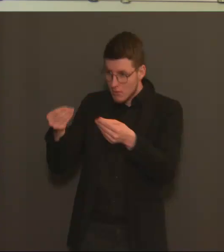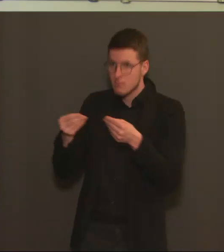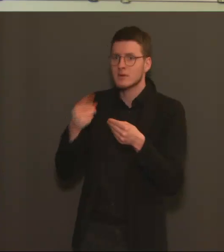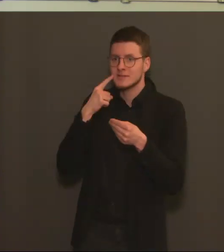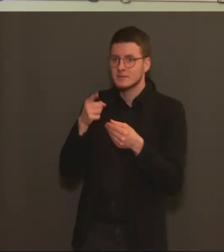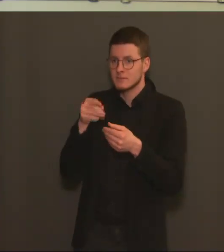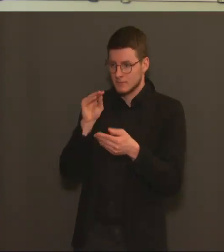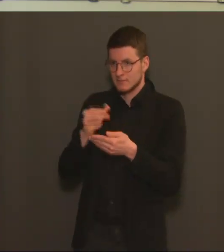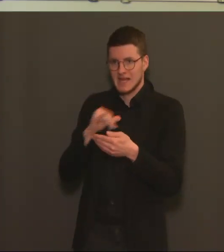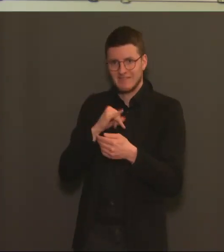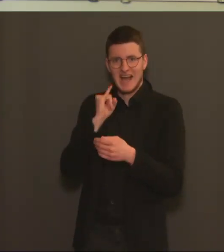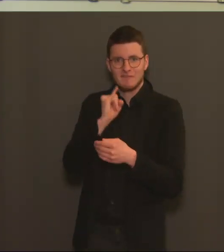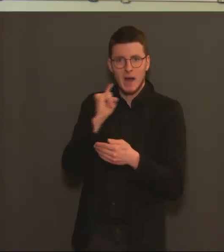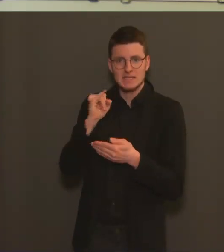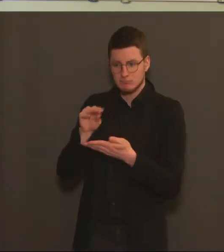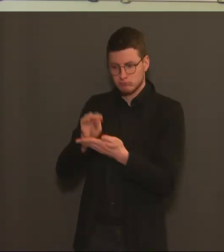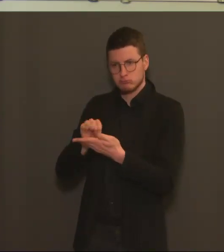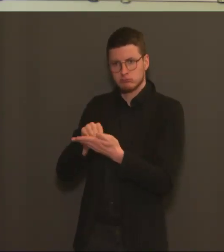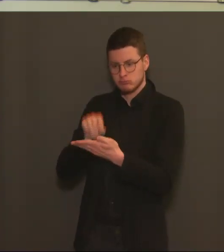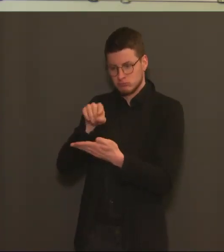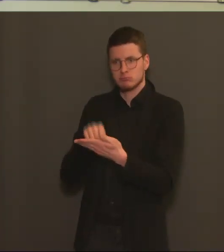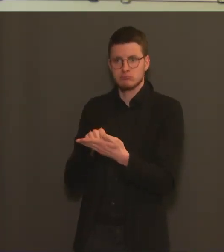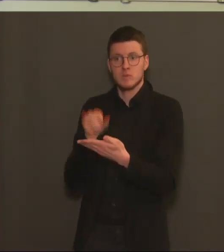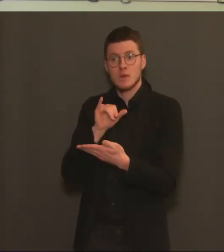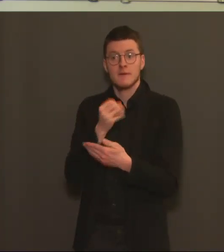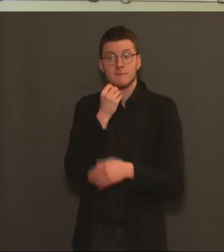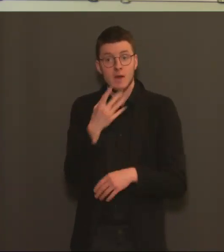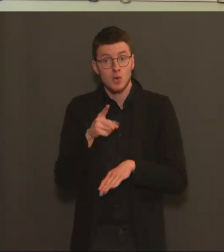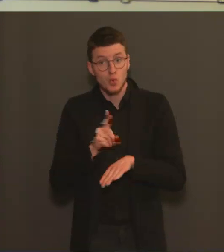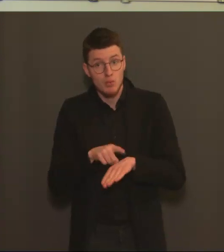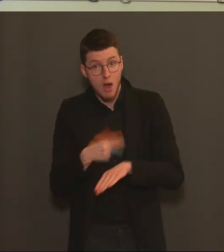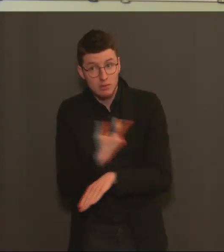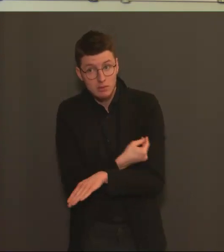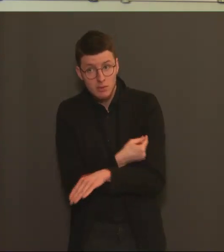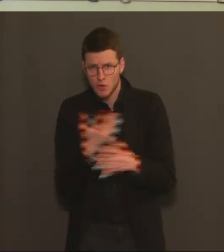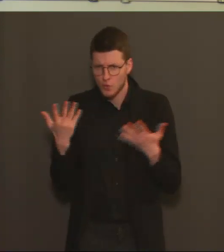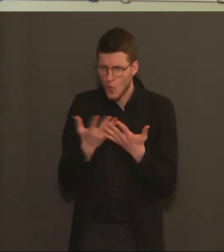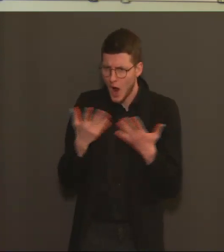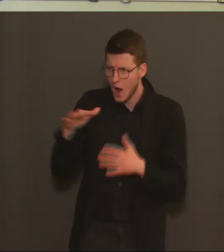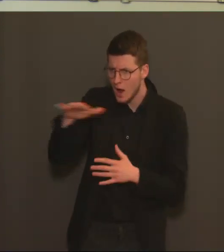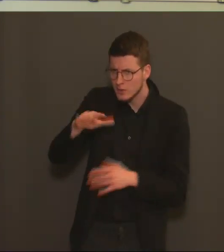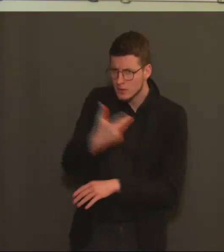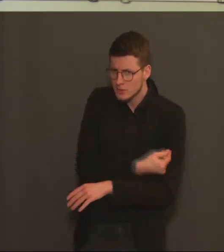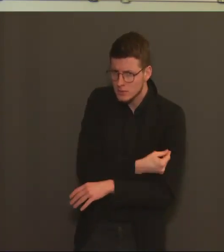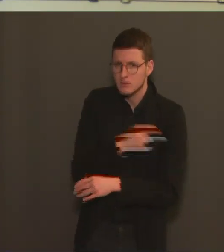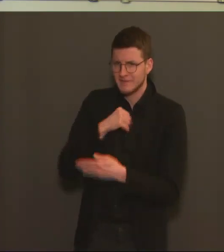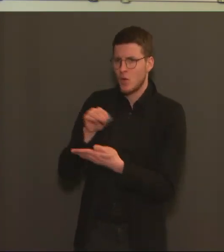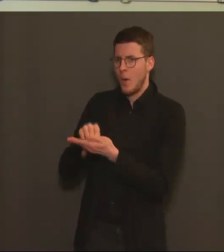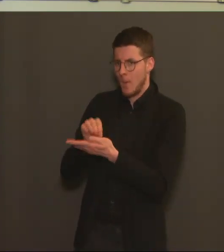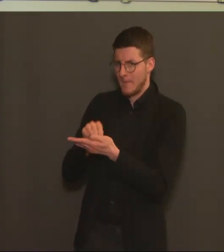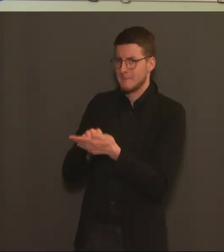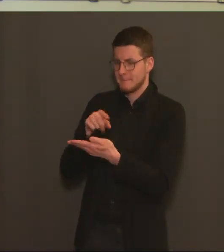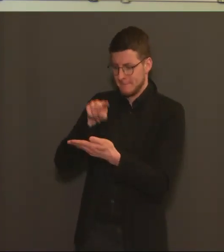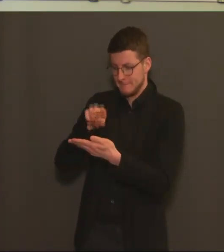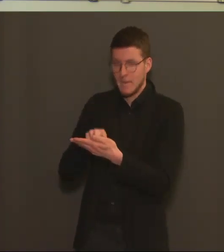praktische informatie, zoals het tijdstip en de plaats van vaccinatie. Er staan